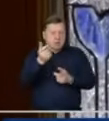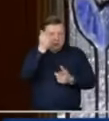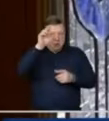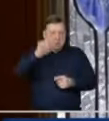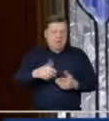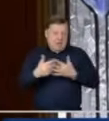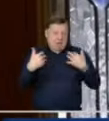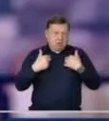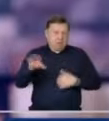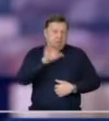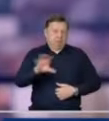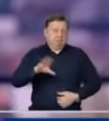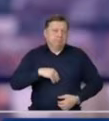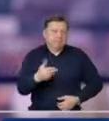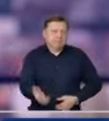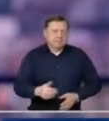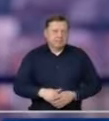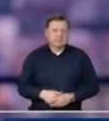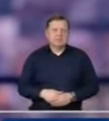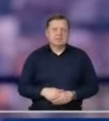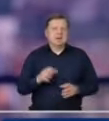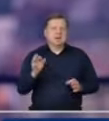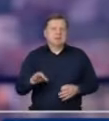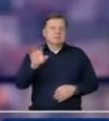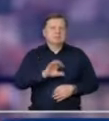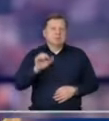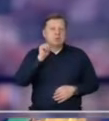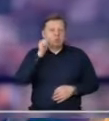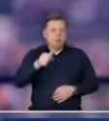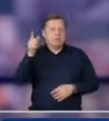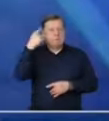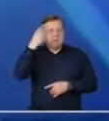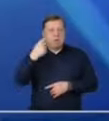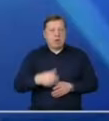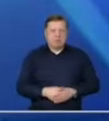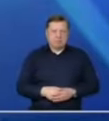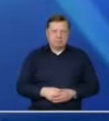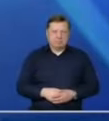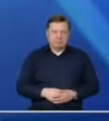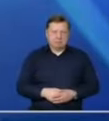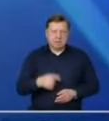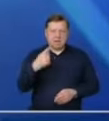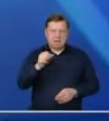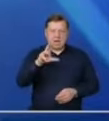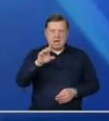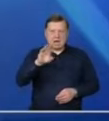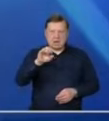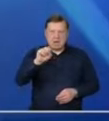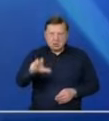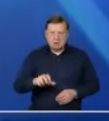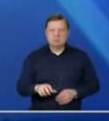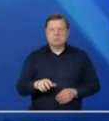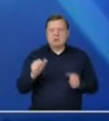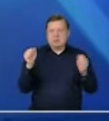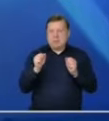żywo. No, a tymczasem my przejrzyjmy się jutrzejszej prognozie pogody. W Dargaczu rano możliwy niewielki